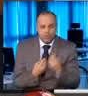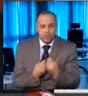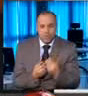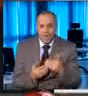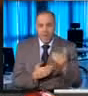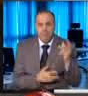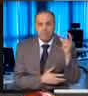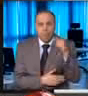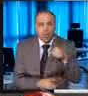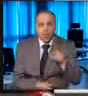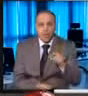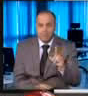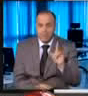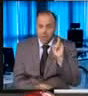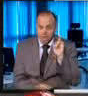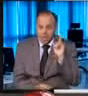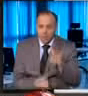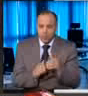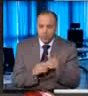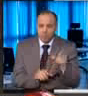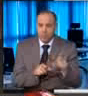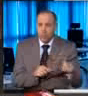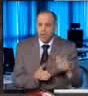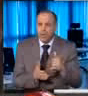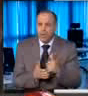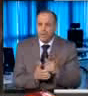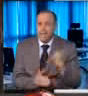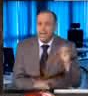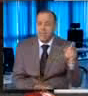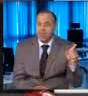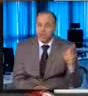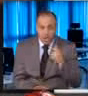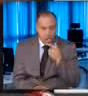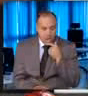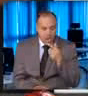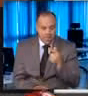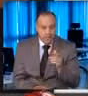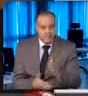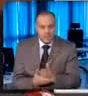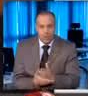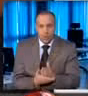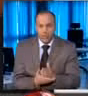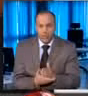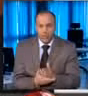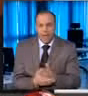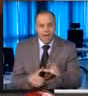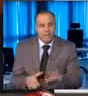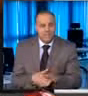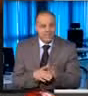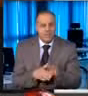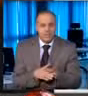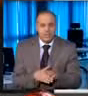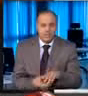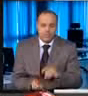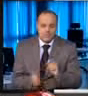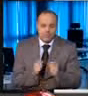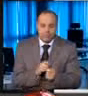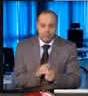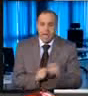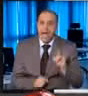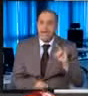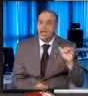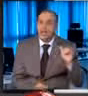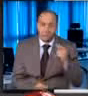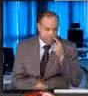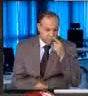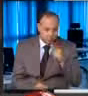برج ترامب، فيما طالب سكان ولاية كاليفورنيا الذين كانوا يستعدون لإطلاق الاحتفالات بفوز هيلاري كلينتون